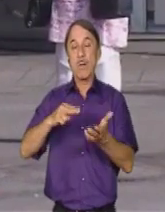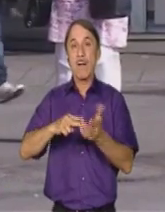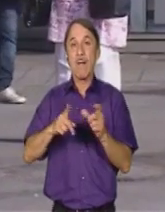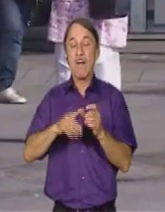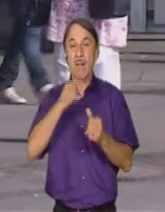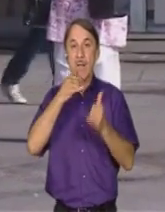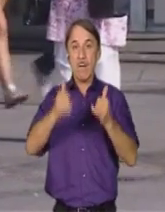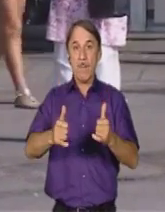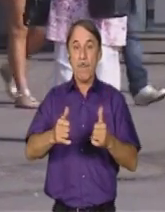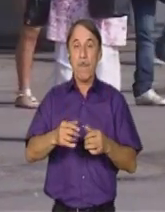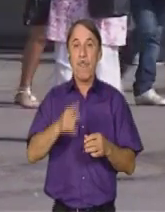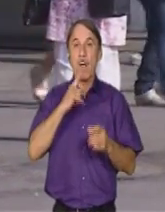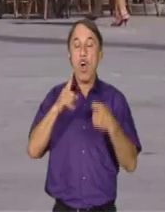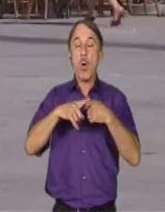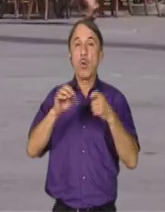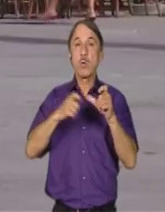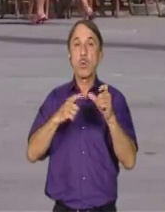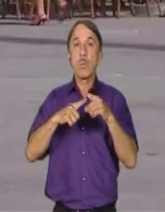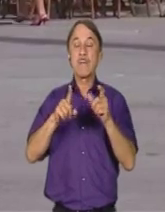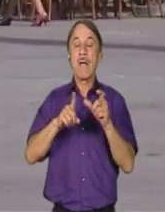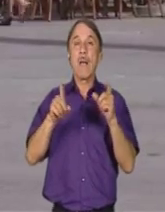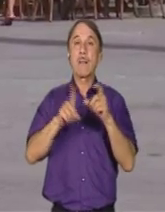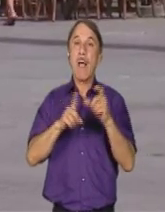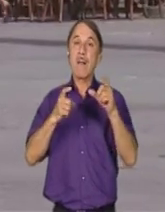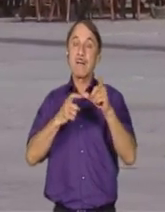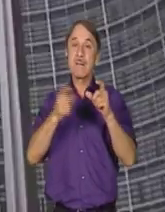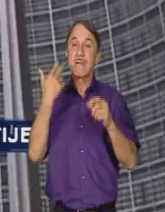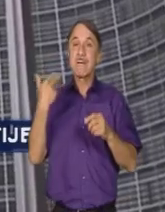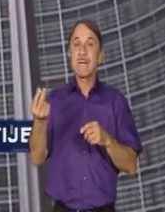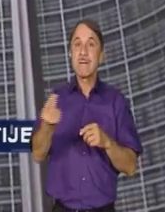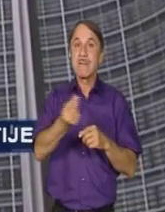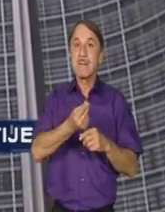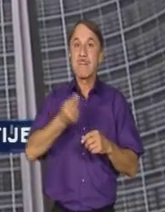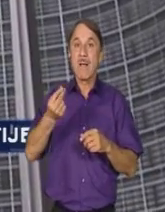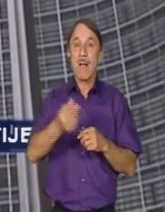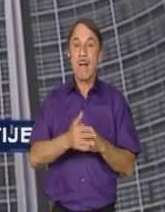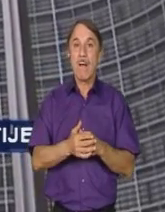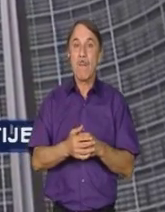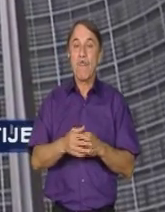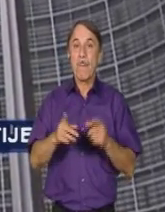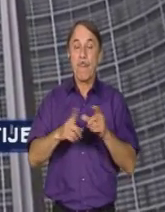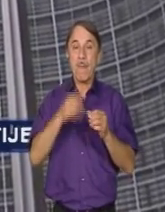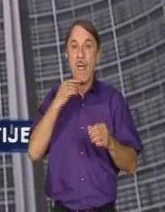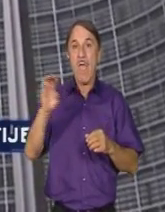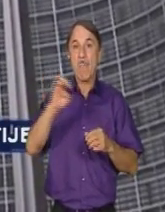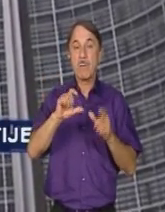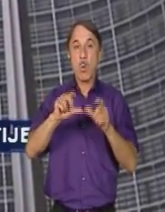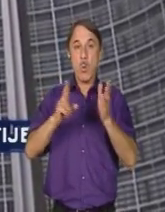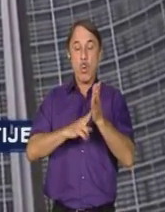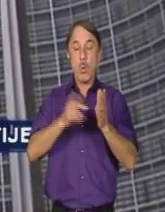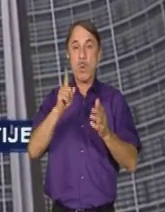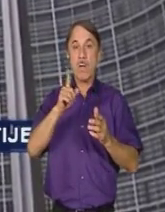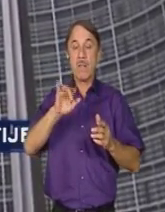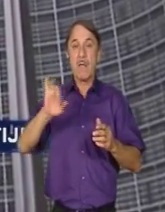Maršićanin, izuzimajući Vojislava Koštunicu i Demokratsku stranku Srbije. Teza da će nas ispunjavanje standarda Evropske unije dovesti